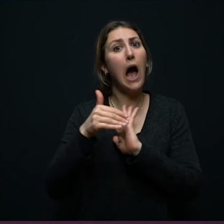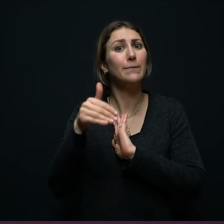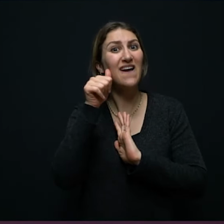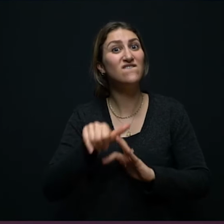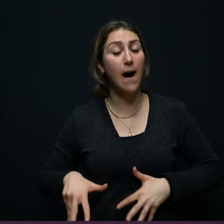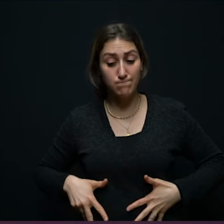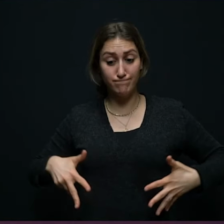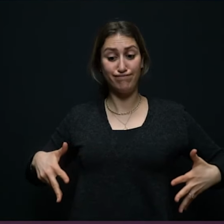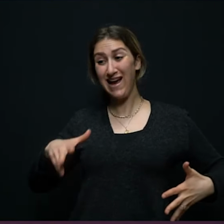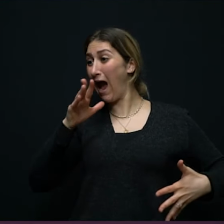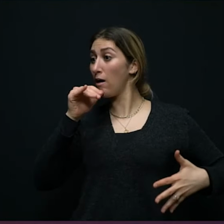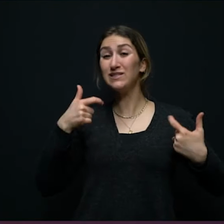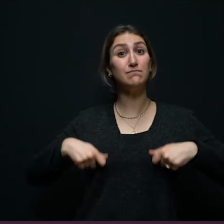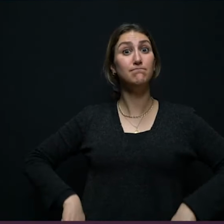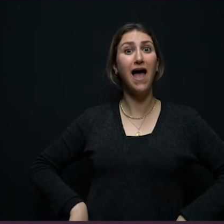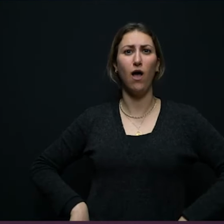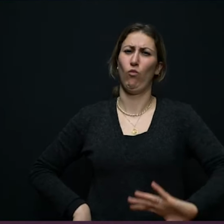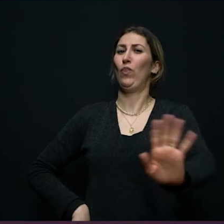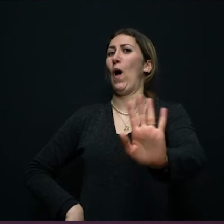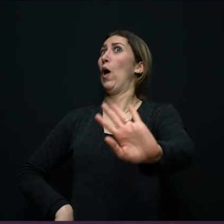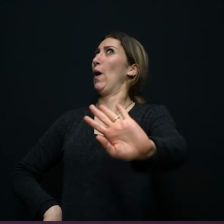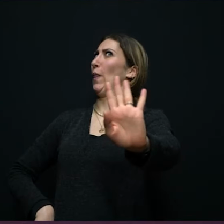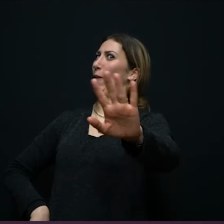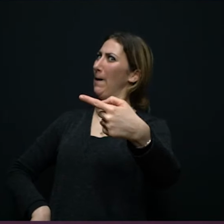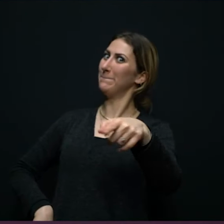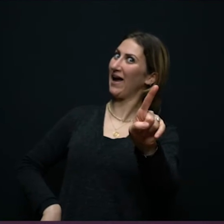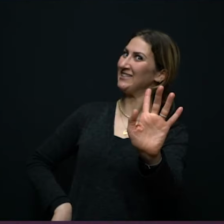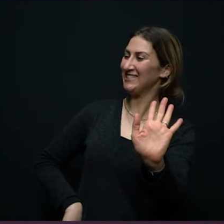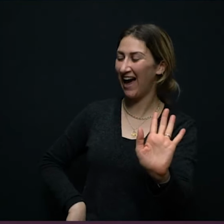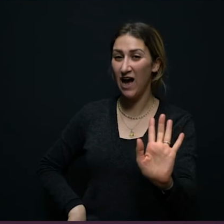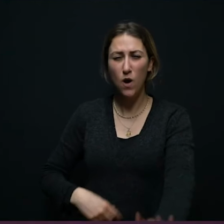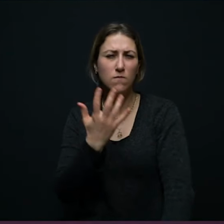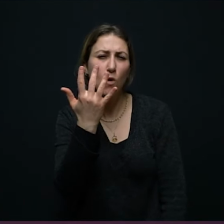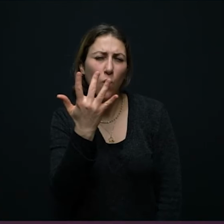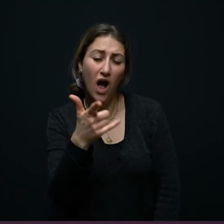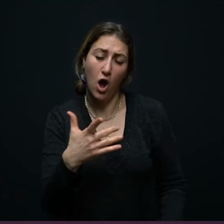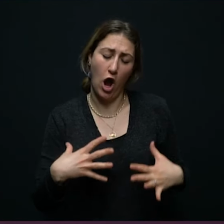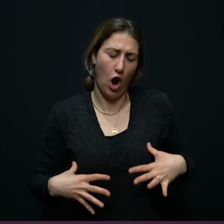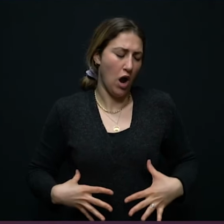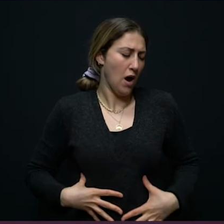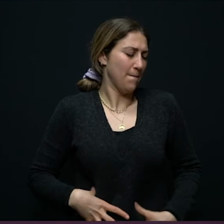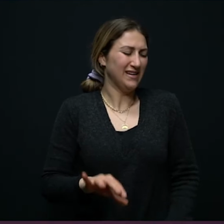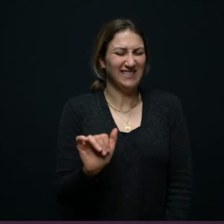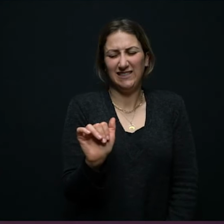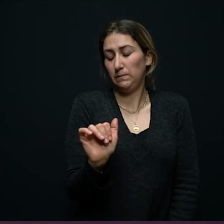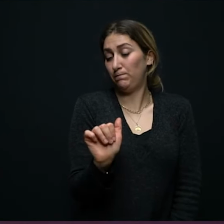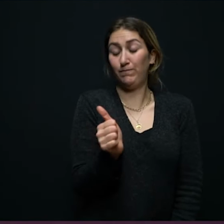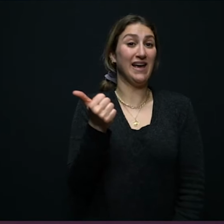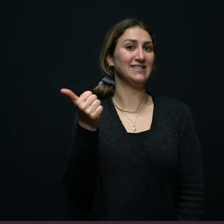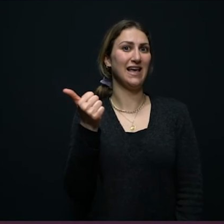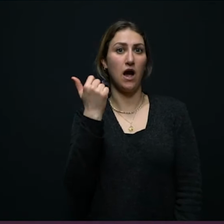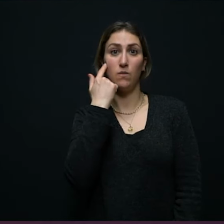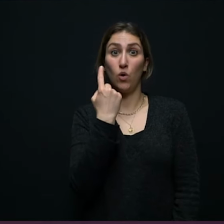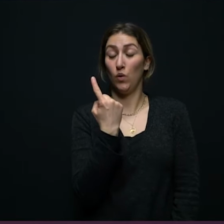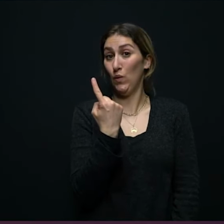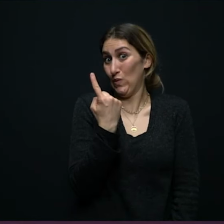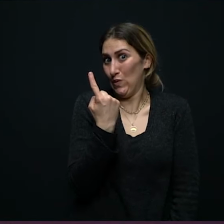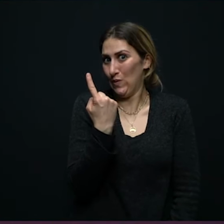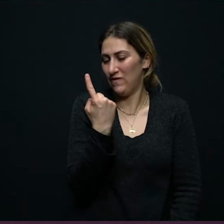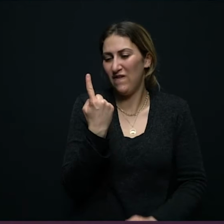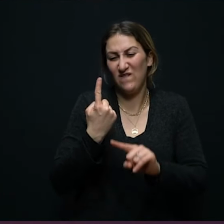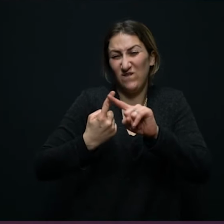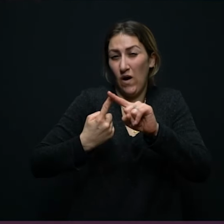qui a été faite spécialement pour un événement unique elle est mise à part